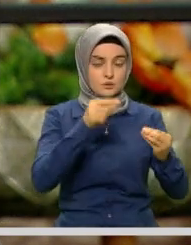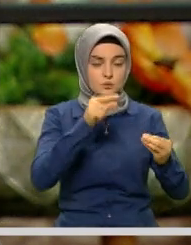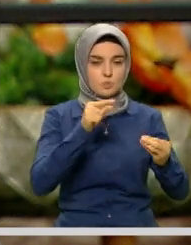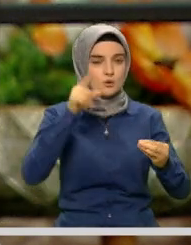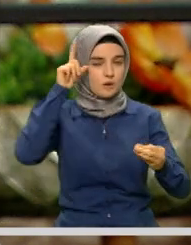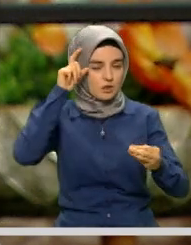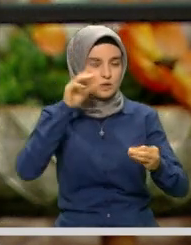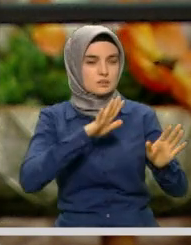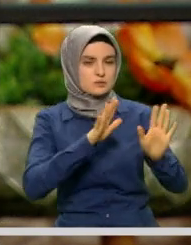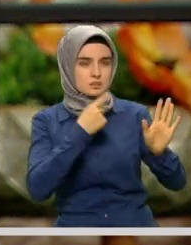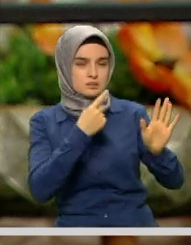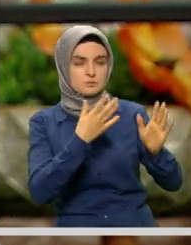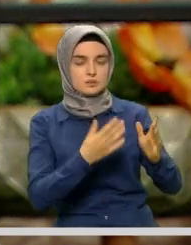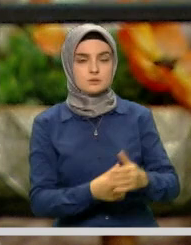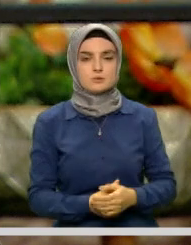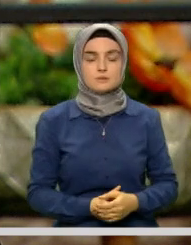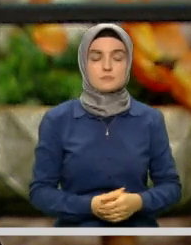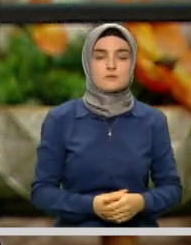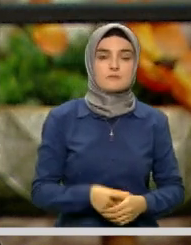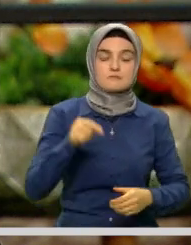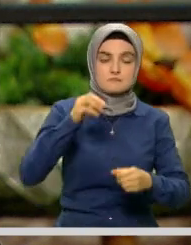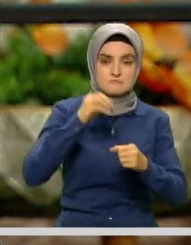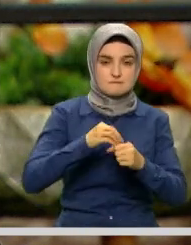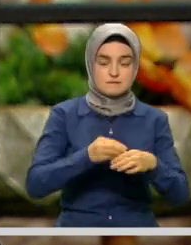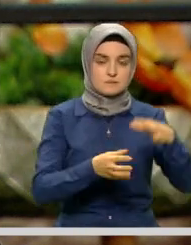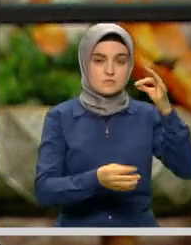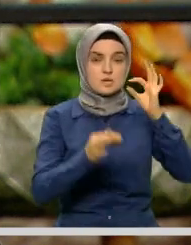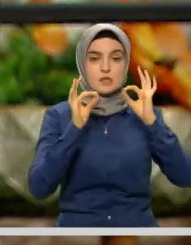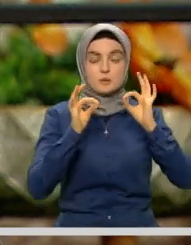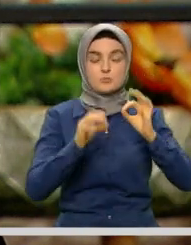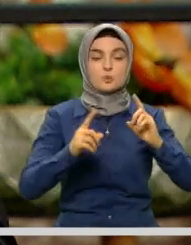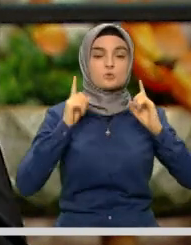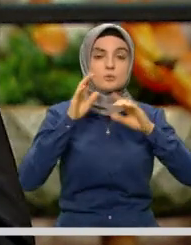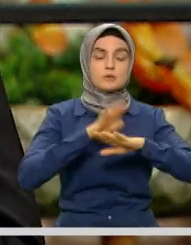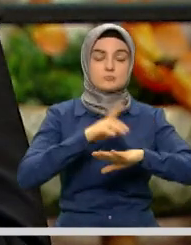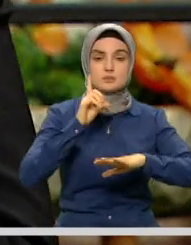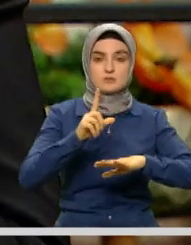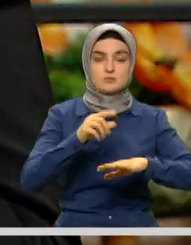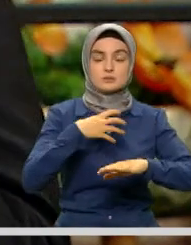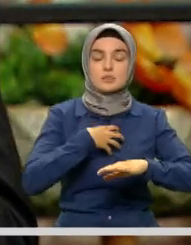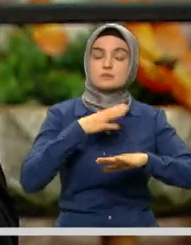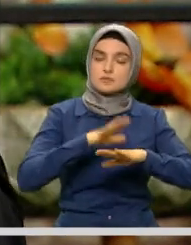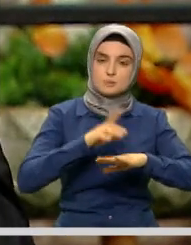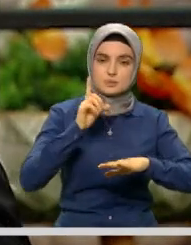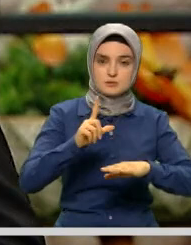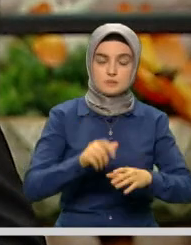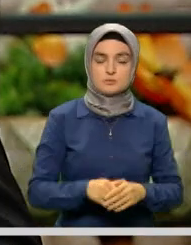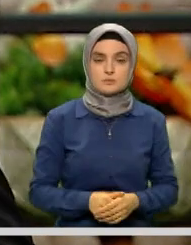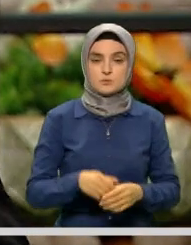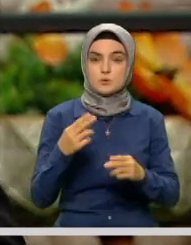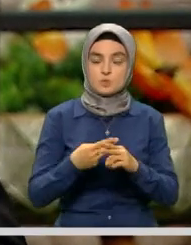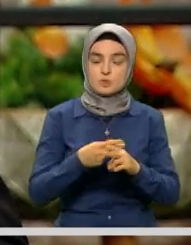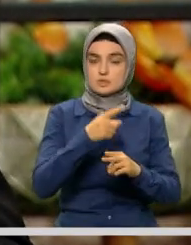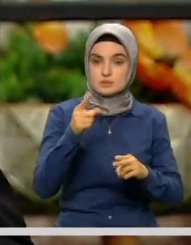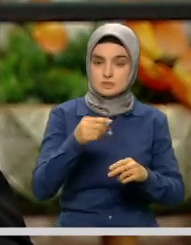ve aklı inkar etmesi demektir aslında. Dolayısıyla insan sürekli olarak tevbe edecek ve bu tevbeyi kendisi yapacak. Yani örneğin ben sizin